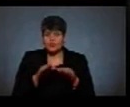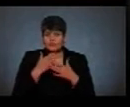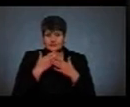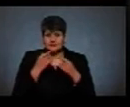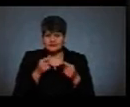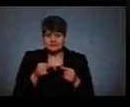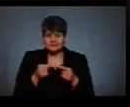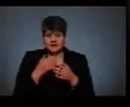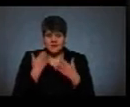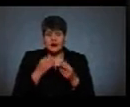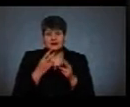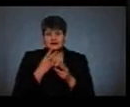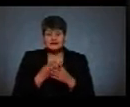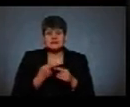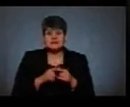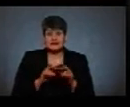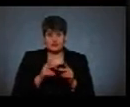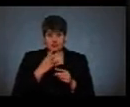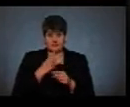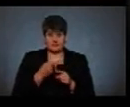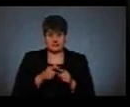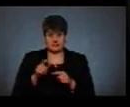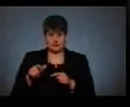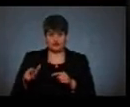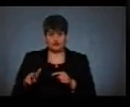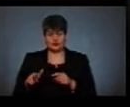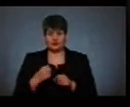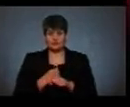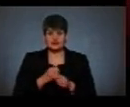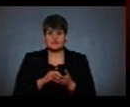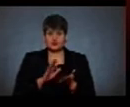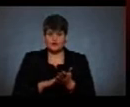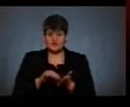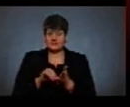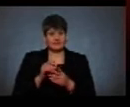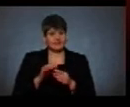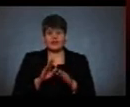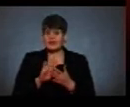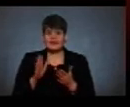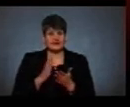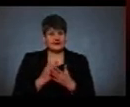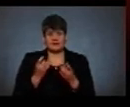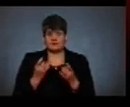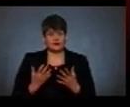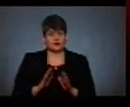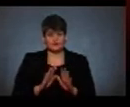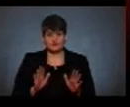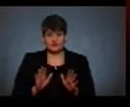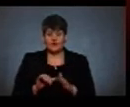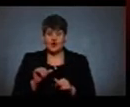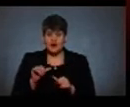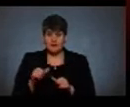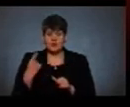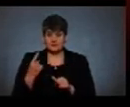реалій, як на це подивляться самі люди, то ввести фіксоване членство не так просто. Хоча в деяких областях, от, зокрема,